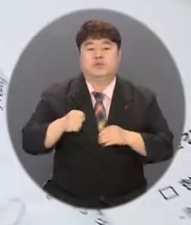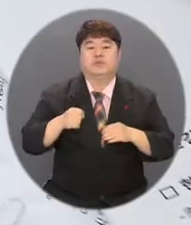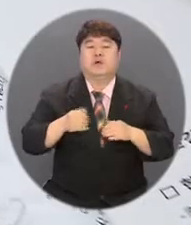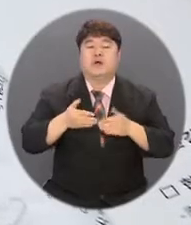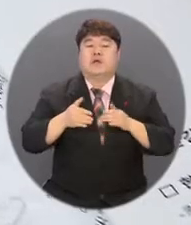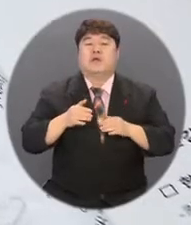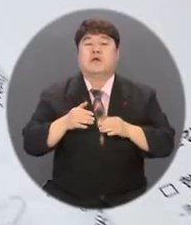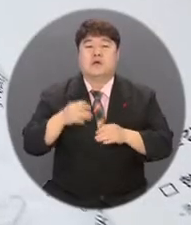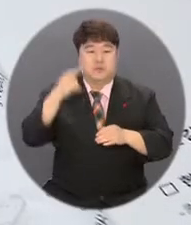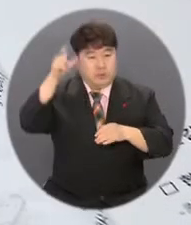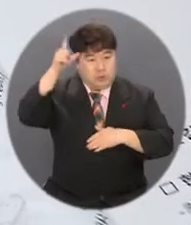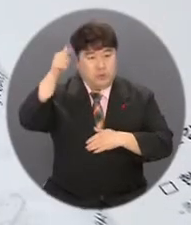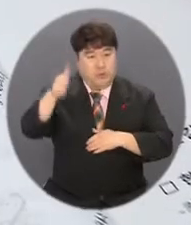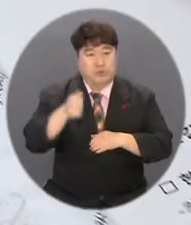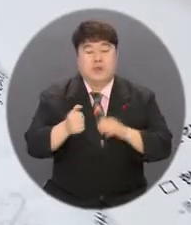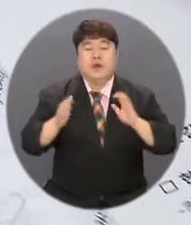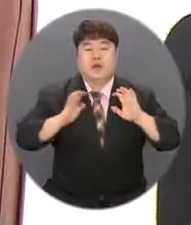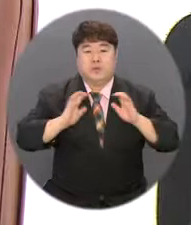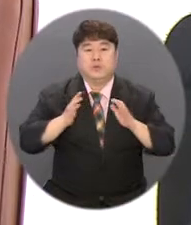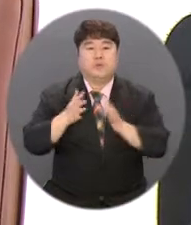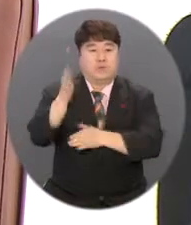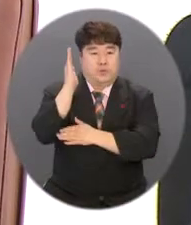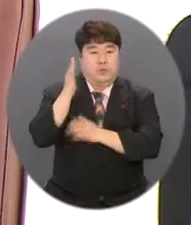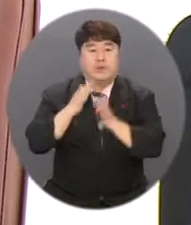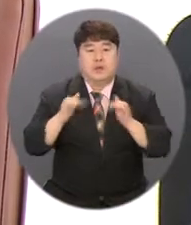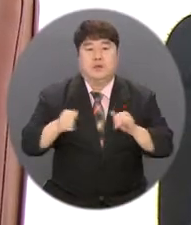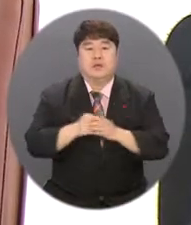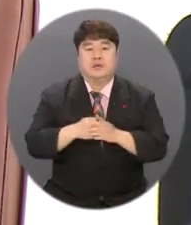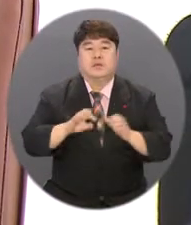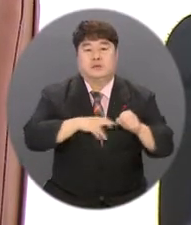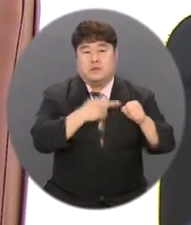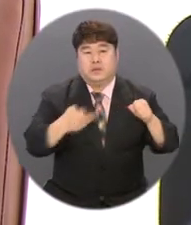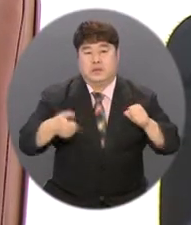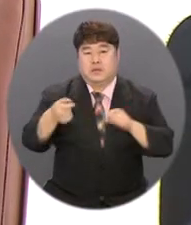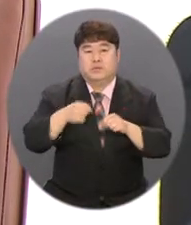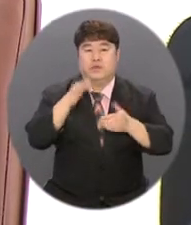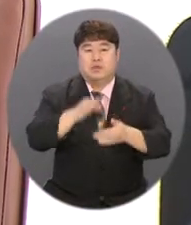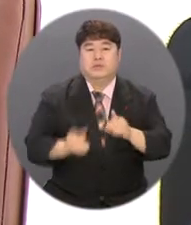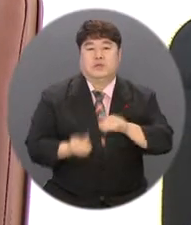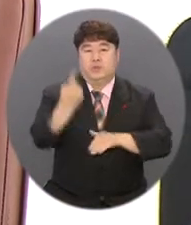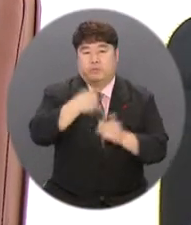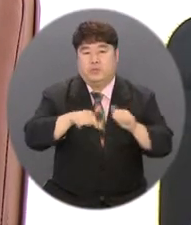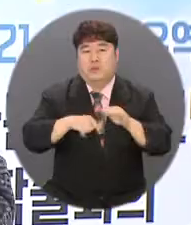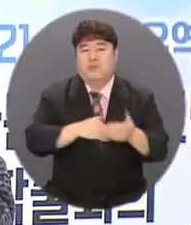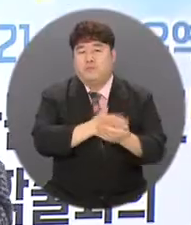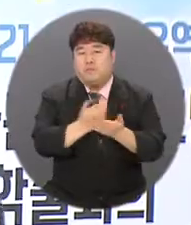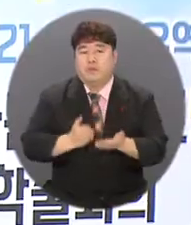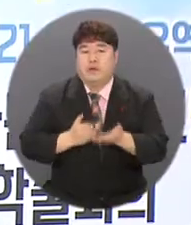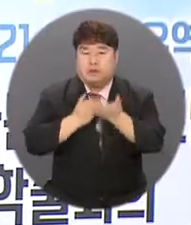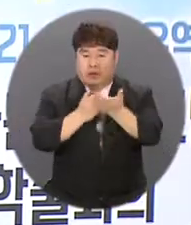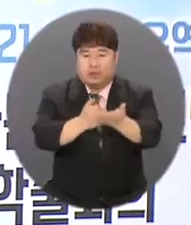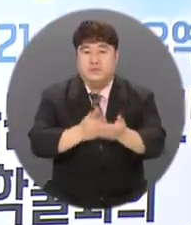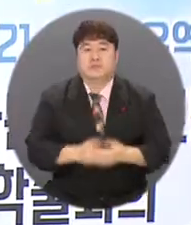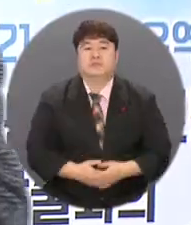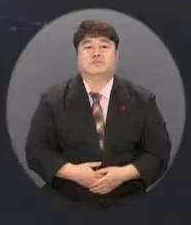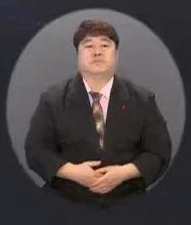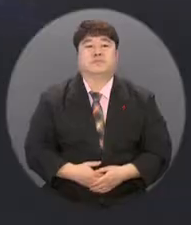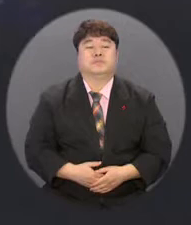등이 토론자로 나서 영산강 유역의 가치를 높이기 위한 다양한 방안을 제시했습니다.